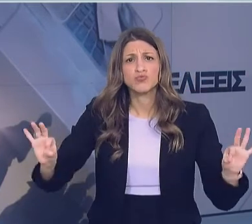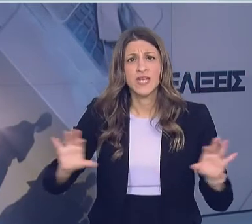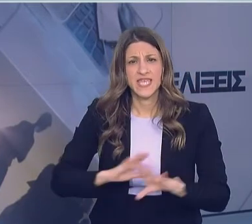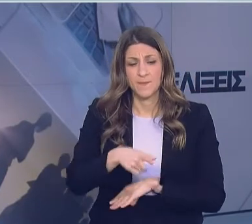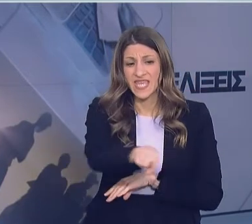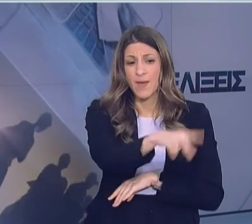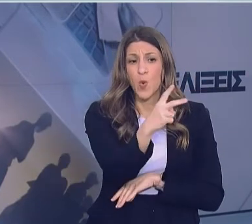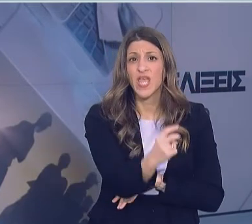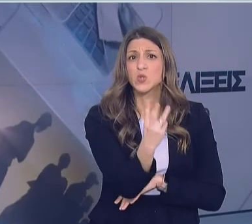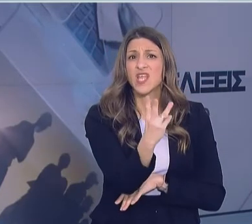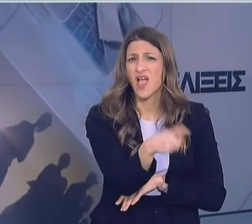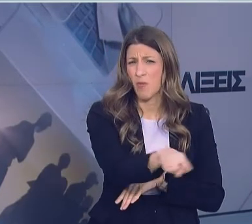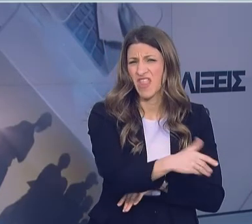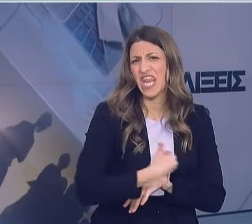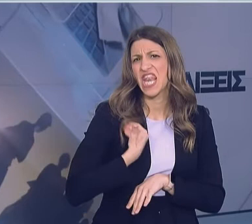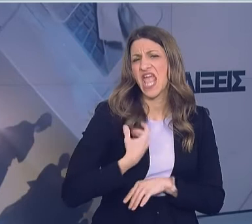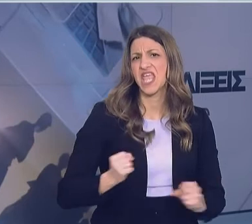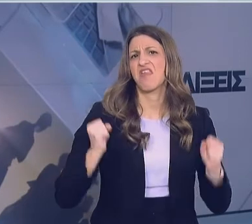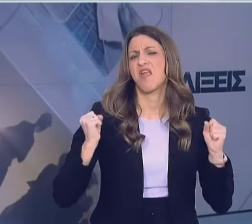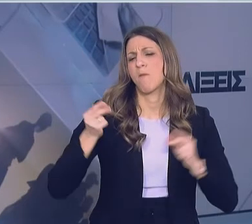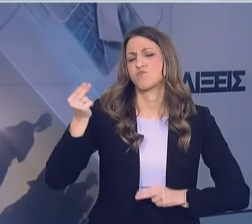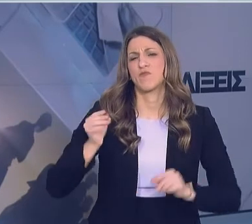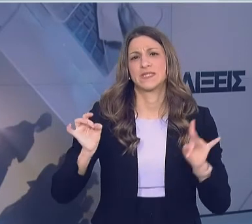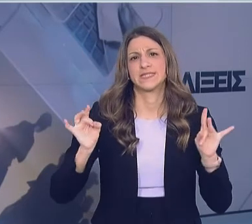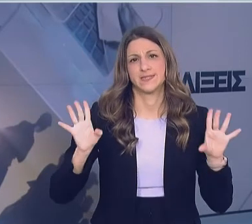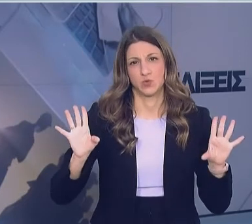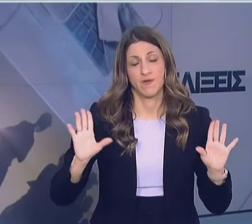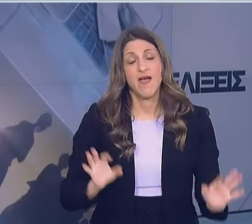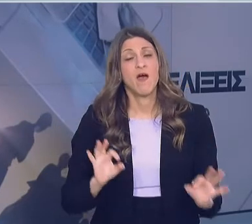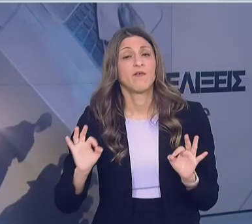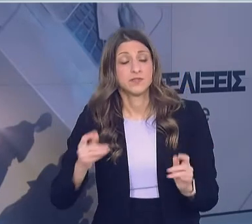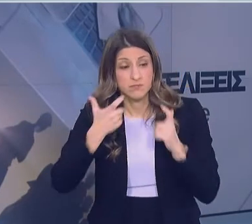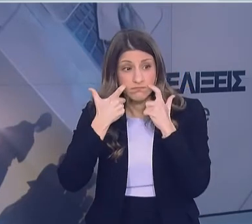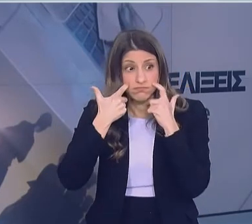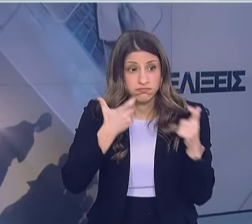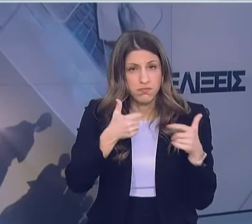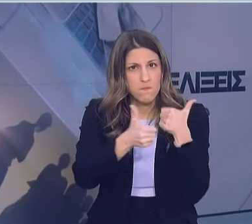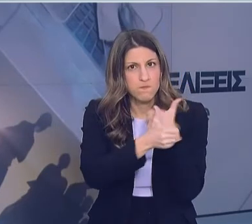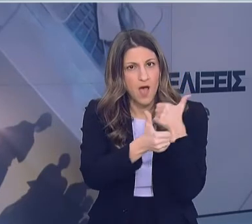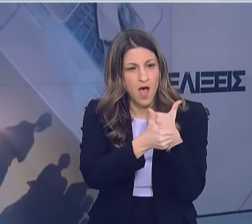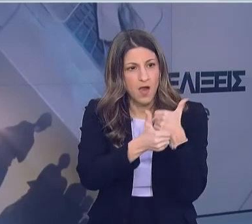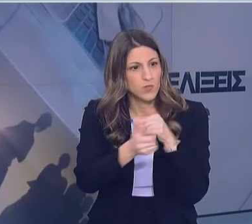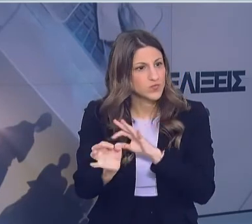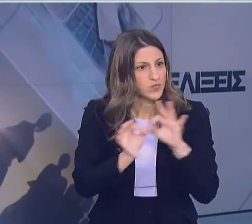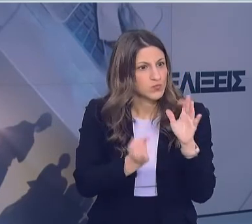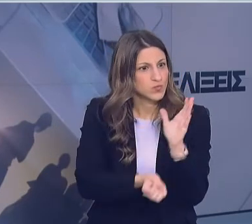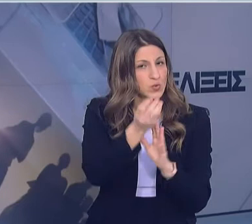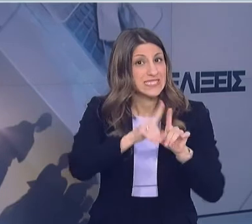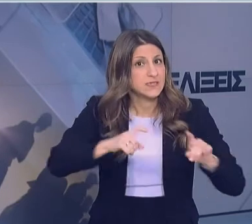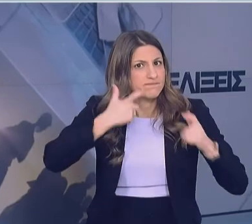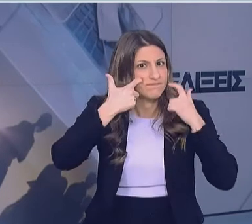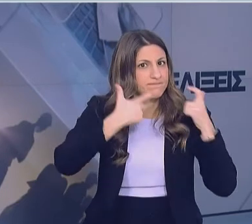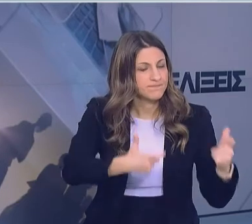αυτά άτομα δεν ανήκει σε ευάλωτη ομάδα. Συνεχίζουμε να επαγρυπνούμε πάνω στη συγκεκριμένη εξέλιξη του φαινομένου της Ριτσόνας, αλλά